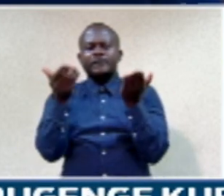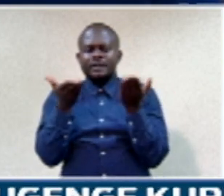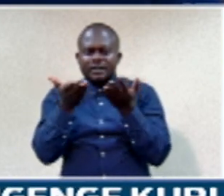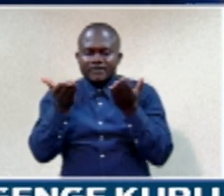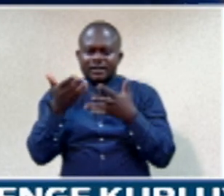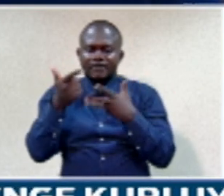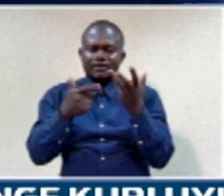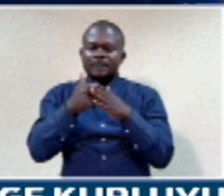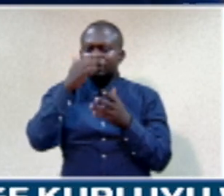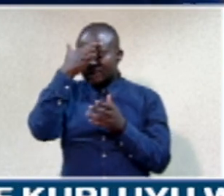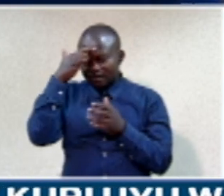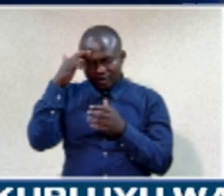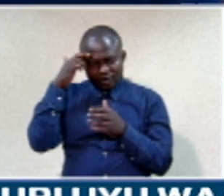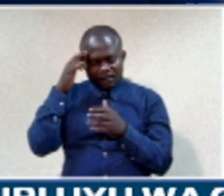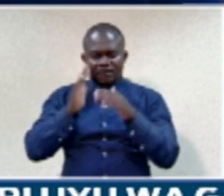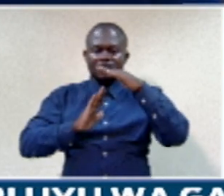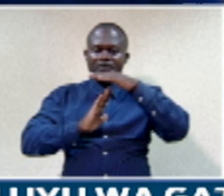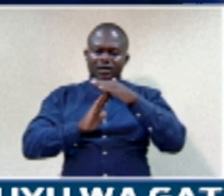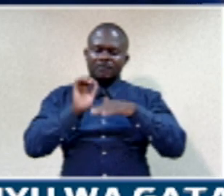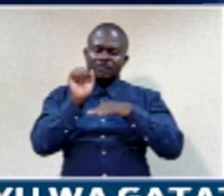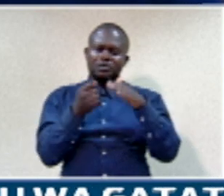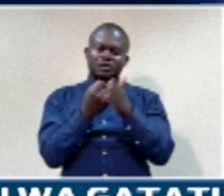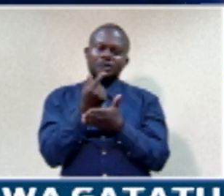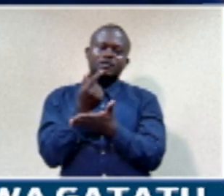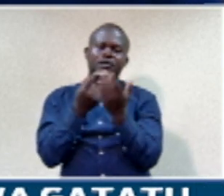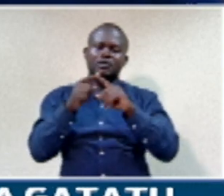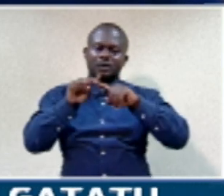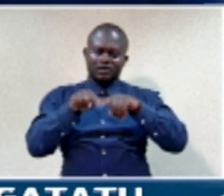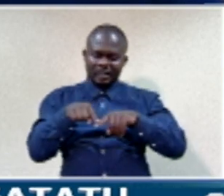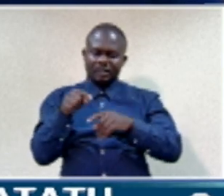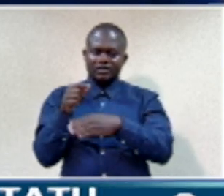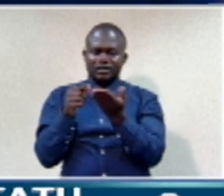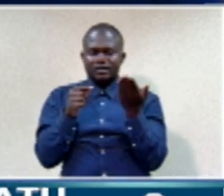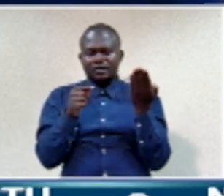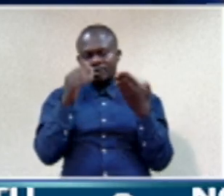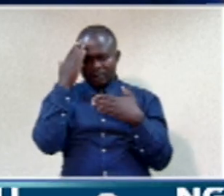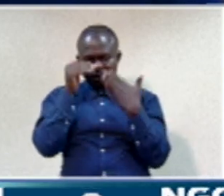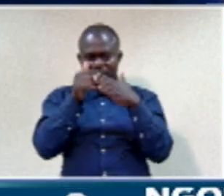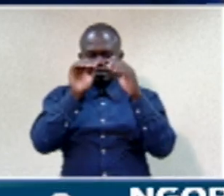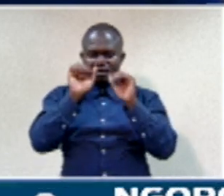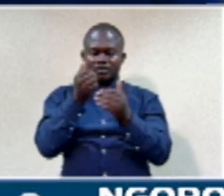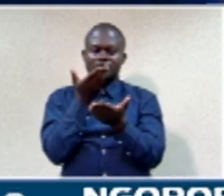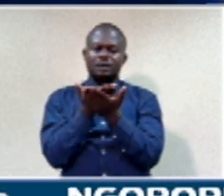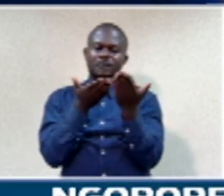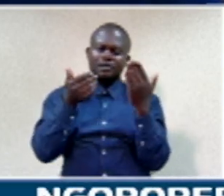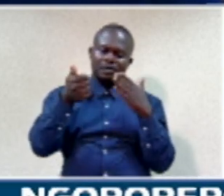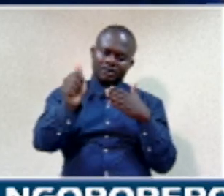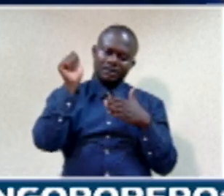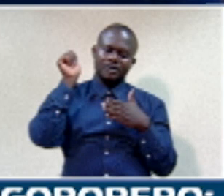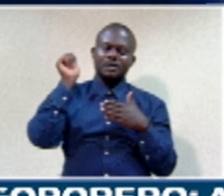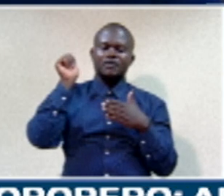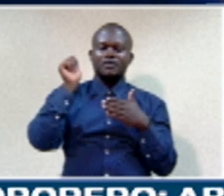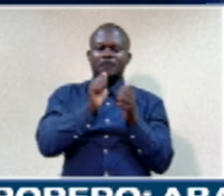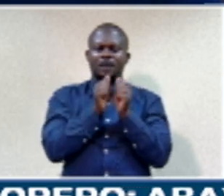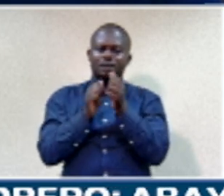cyangwa se ni izihe mpamvu wenda nyamukuru zatumye cyangwa se zashingiweho kugira ngo ubusabe bwe